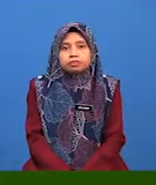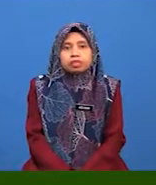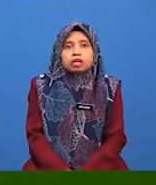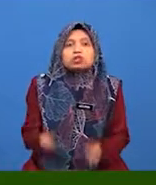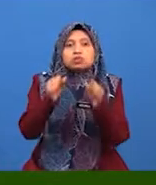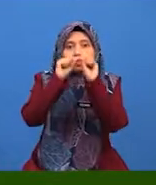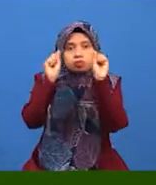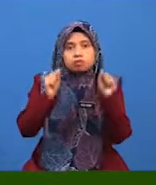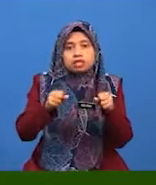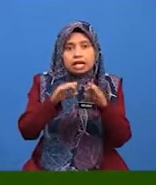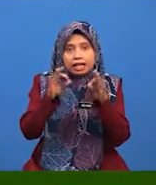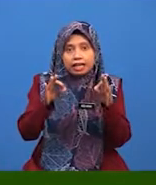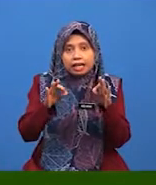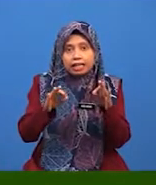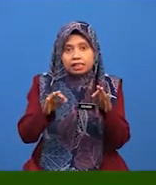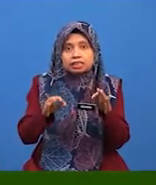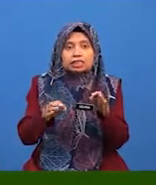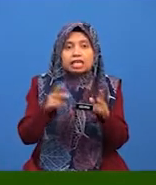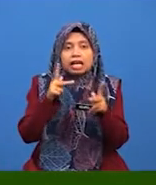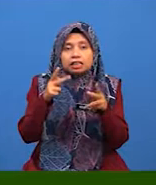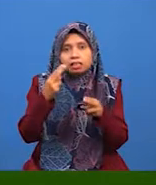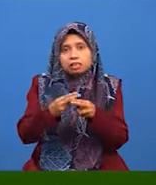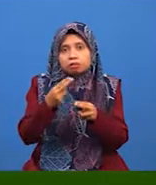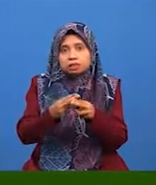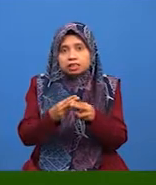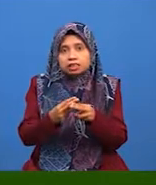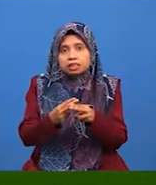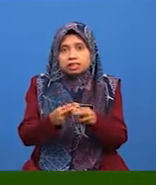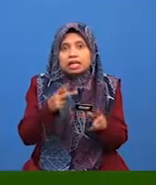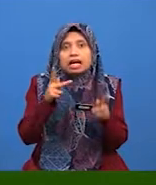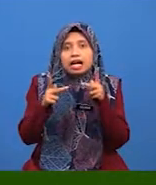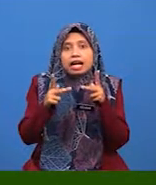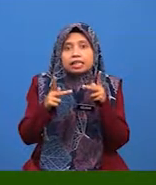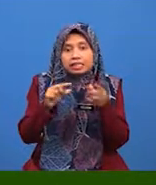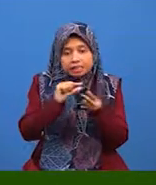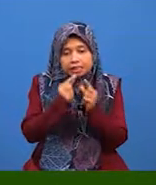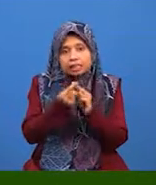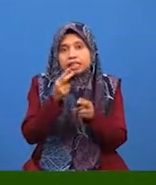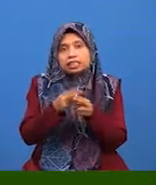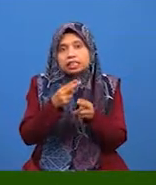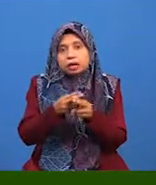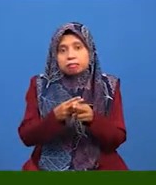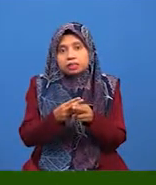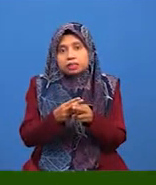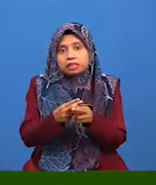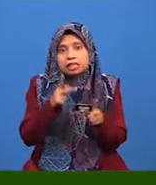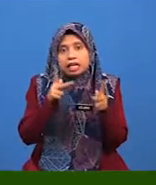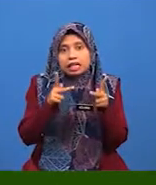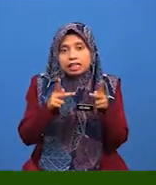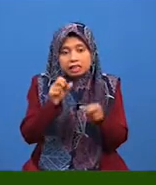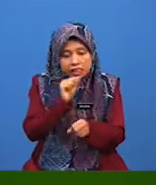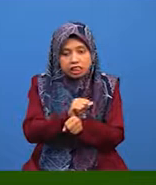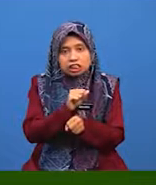Subjek ayat boleh terdiri daripada kata nama, kata ganti nama, kata